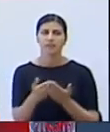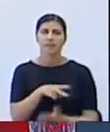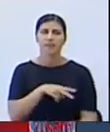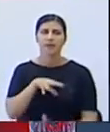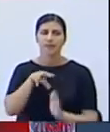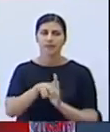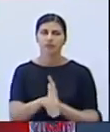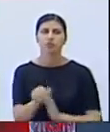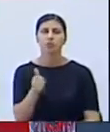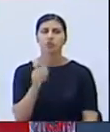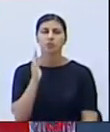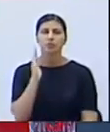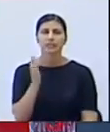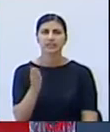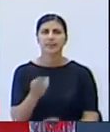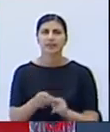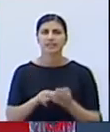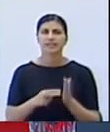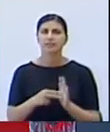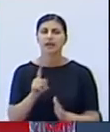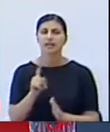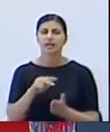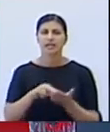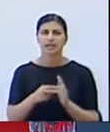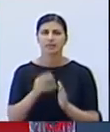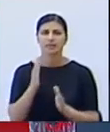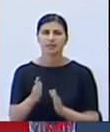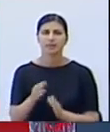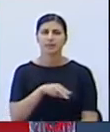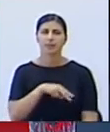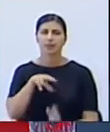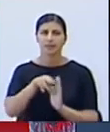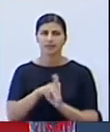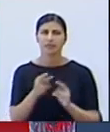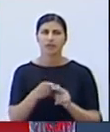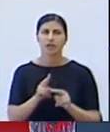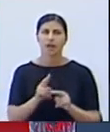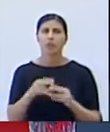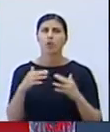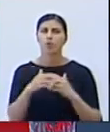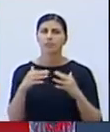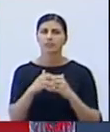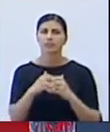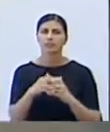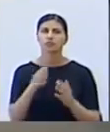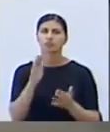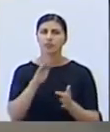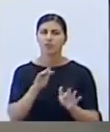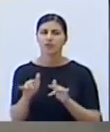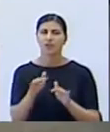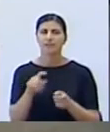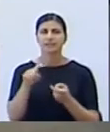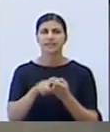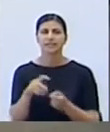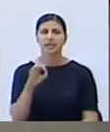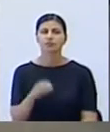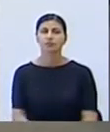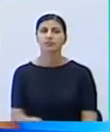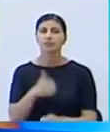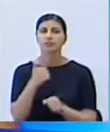პარლამენტში, როგორი იქნება ეს გეგმა? რა გეგმა შეესთავაზებთ საკანონმდებლო ორგანოს სწორედ აი ამ კონფლიქტის მოგვარებით? მთავარი მომენტი, რომელიც აქ არის, ეს